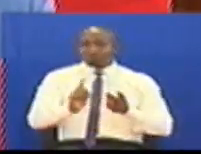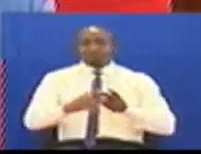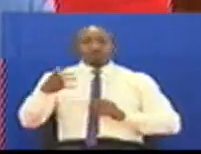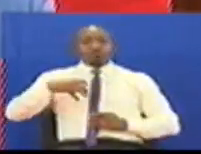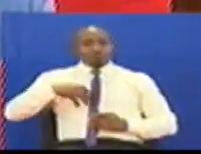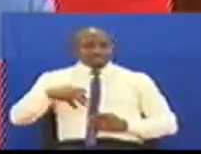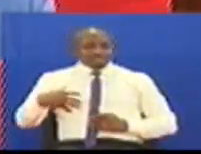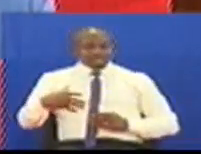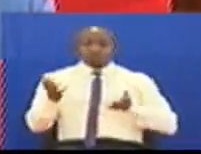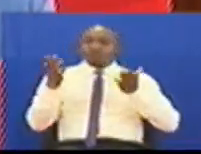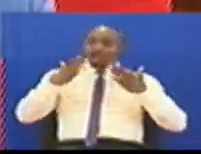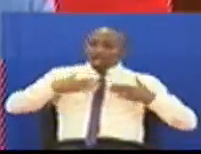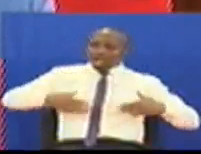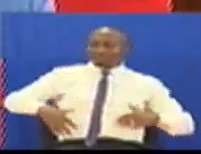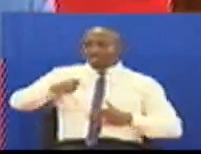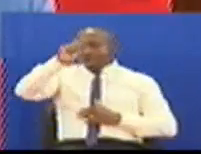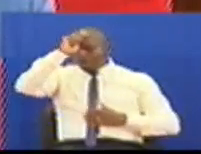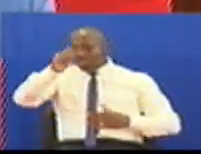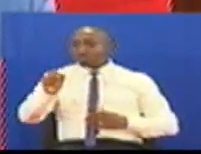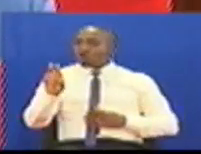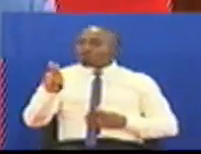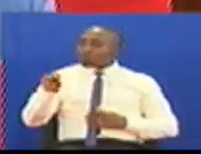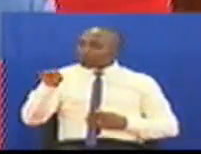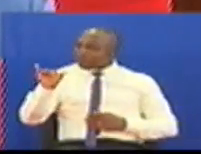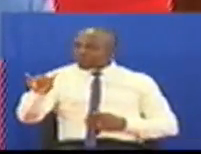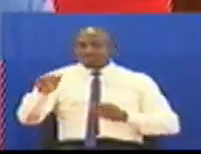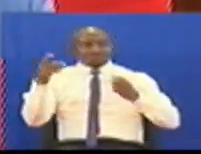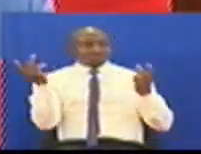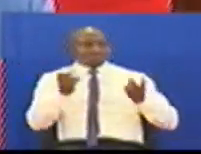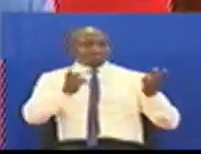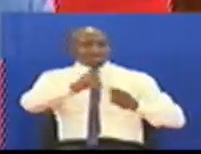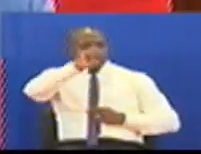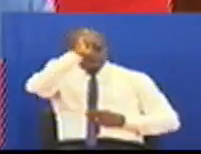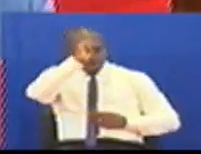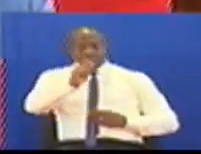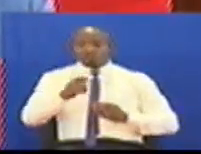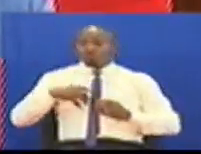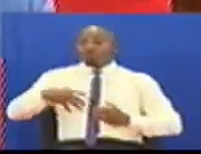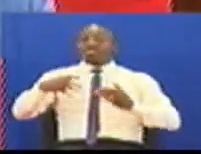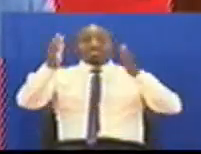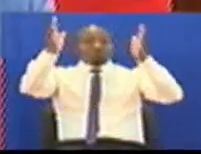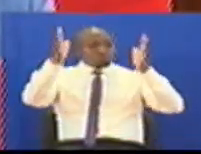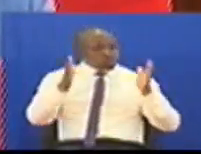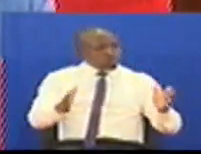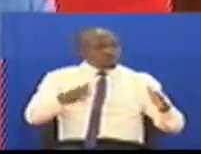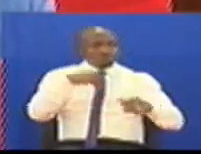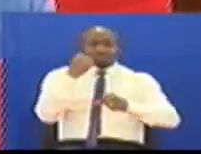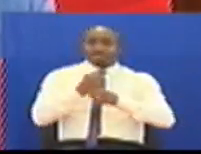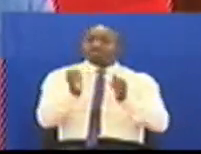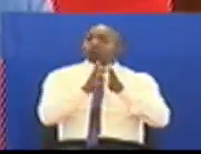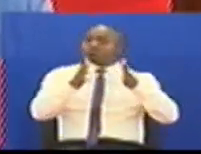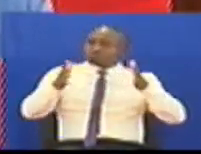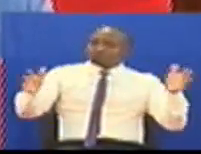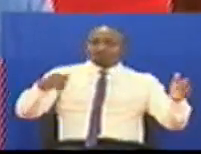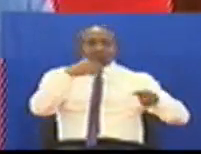waziri wa afya mheshimiwa Umi, lakini pia kumpongeza mheshimiwa waziri mkuu kwa kazi kubwa ambayo wamekuwa